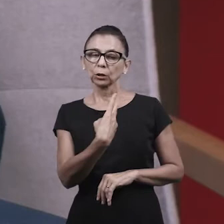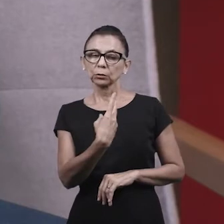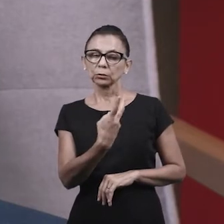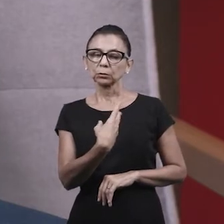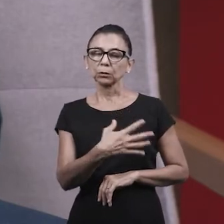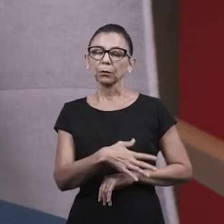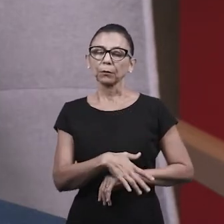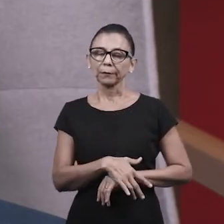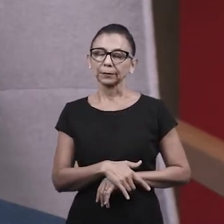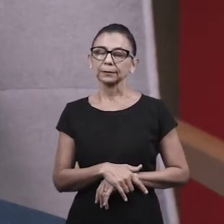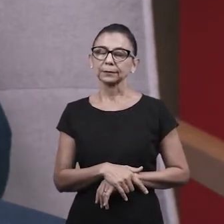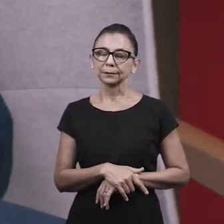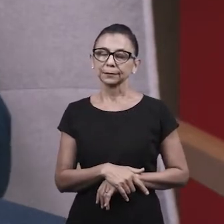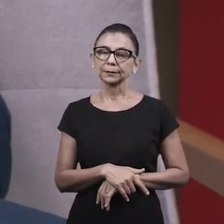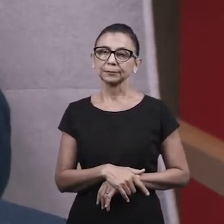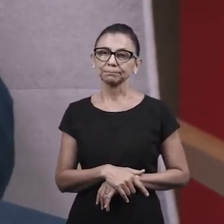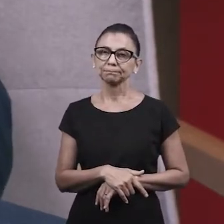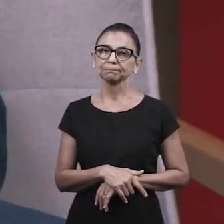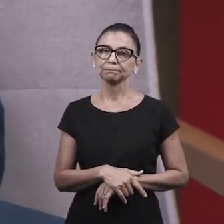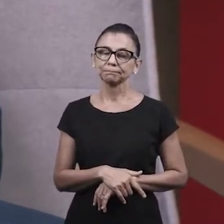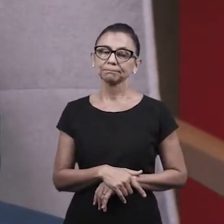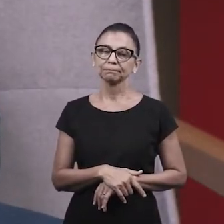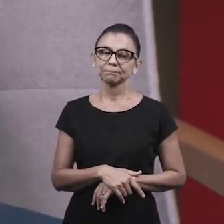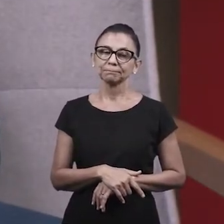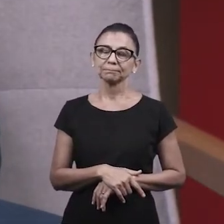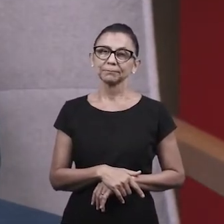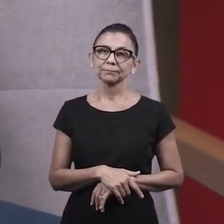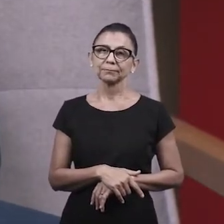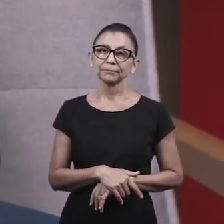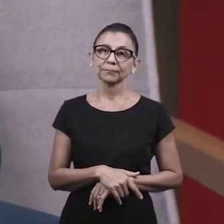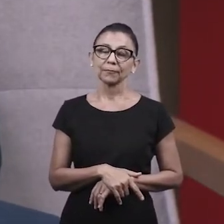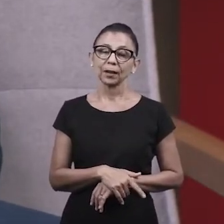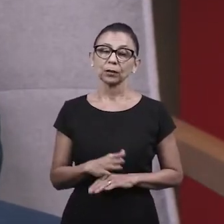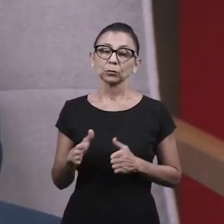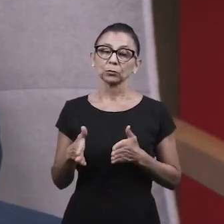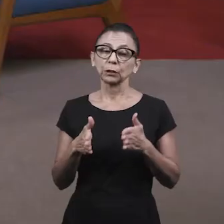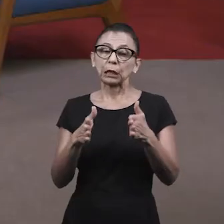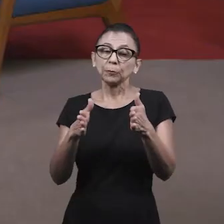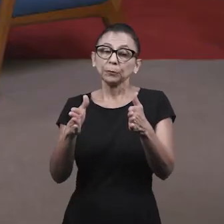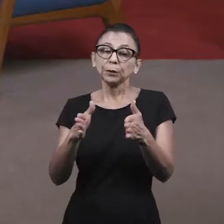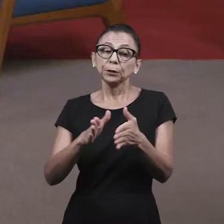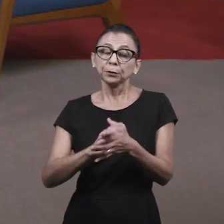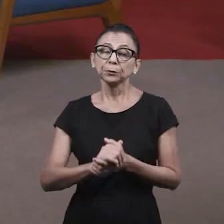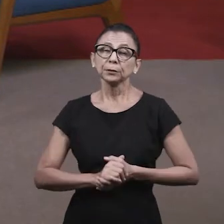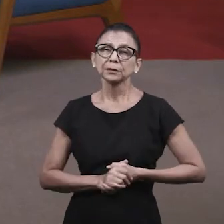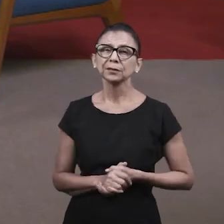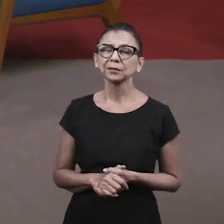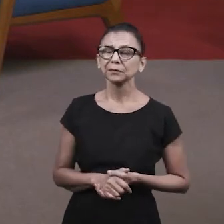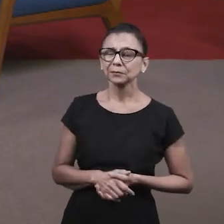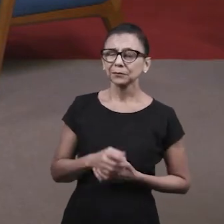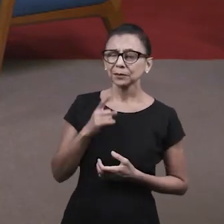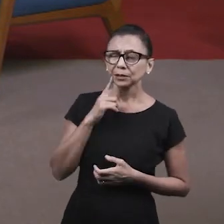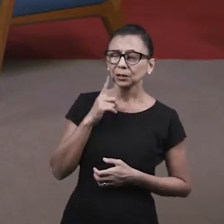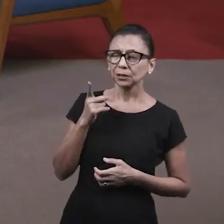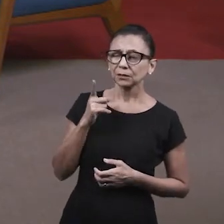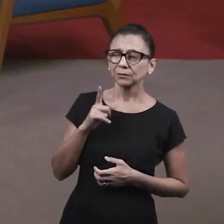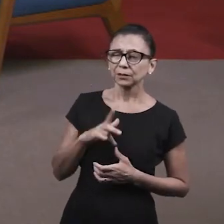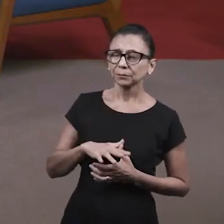nous ne savions pas qui était lui, mais nos cœurs brûlaient. Peut-être la personne aujourd'hui,